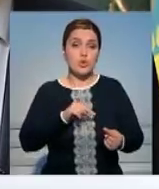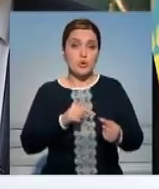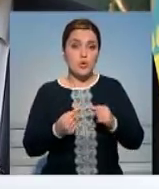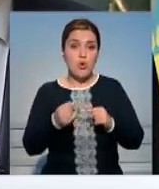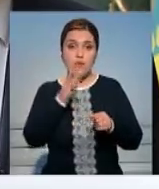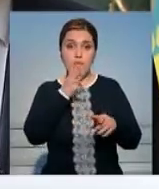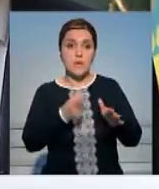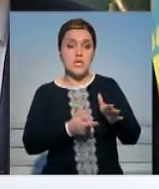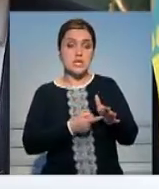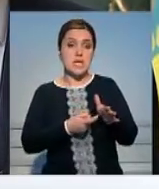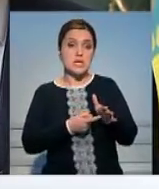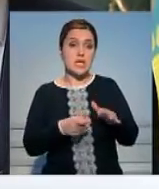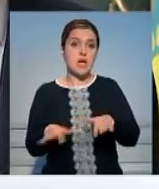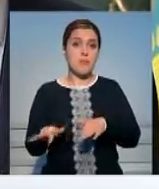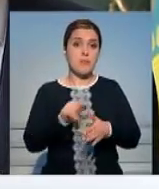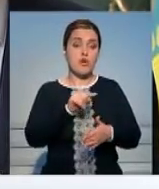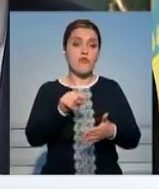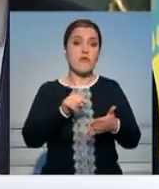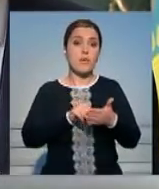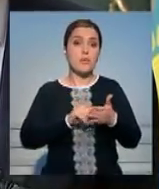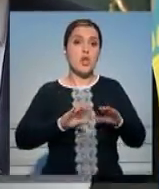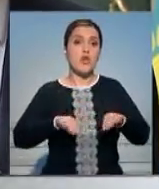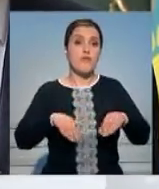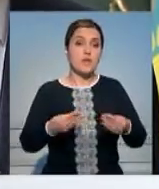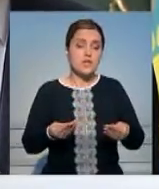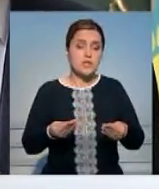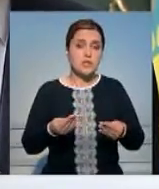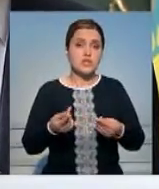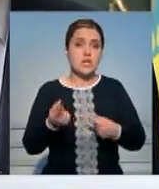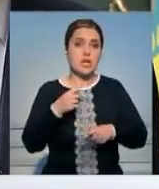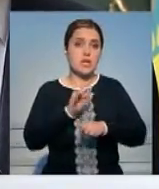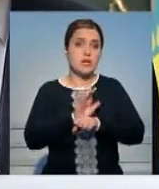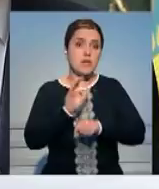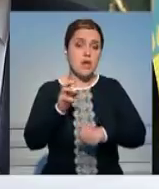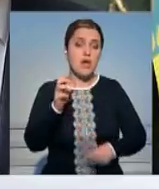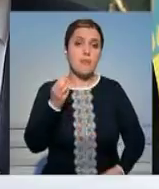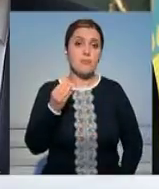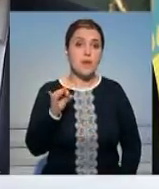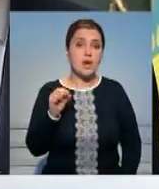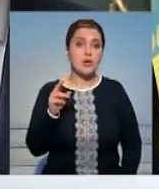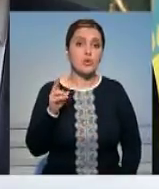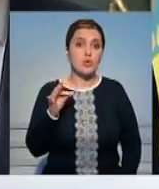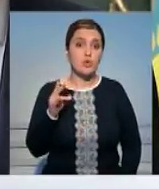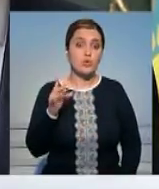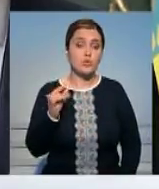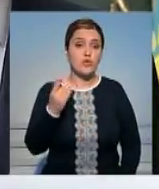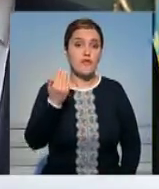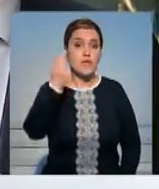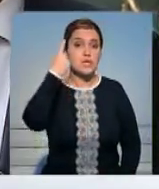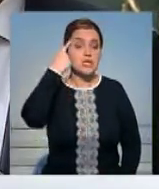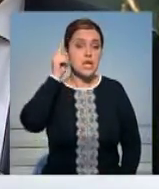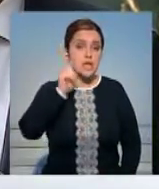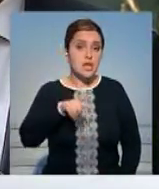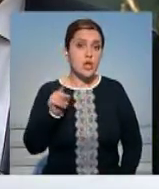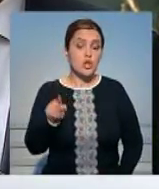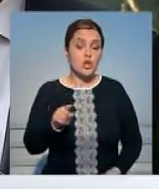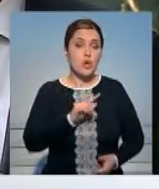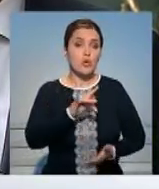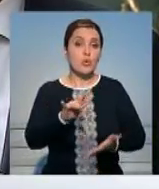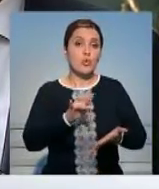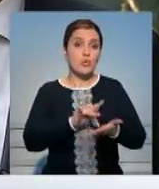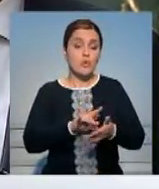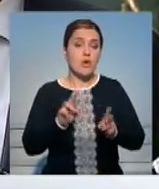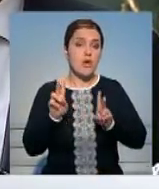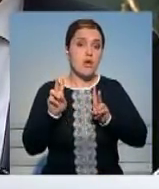следственных мероприятий по вопросам выдачи, экстрадиции. По Байконуру, вы знаете, что это город, который имеет особый статус, где действуют